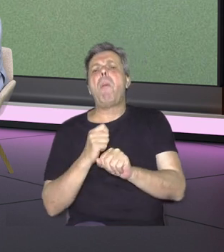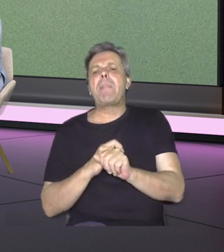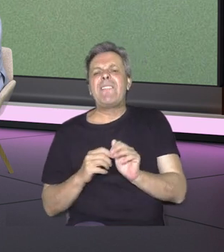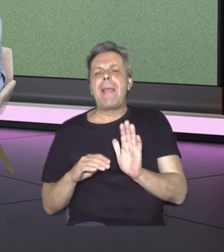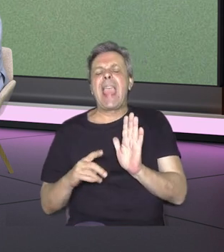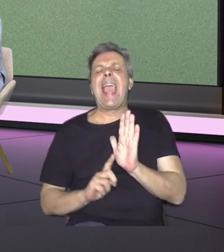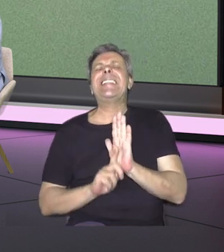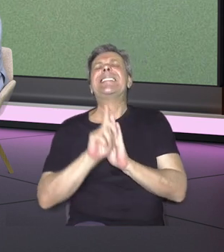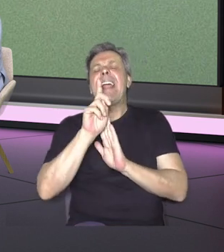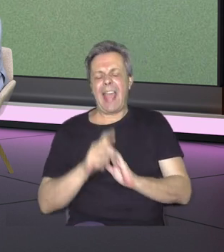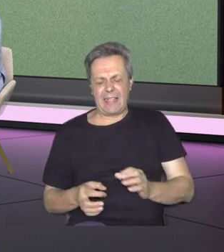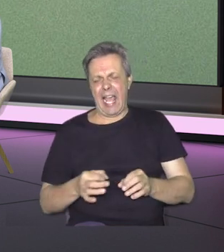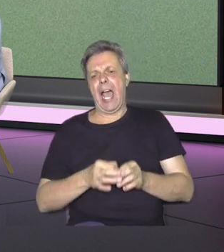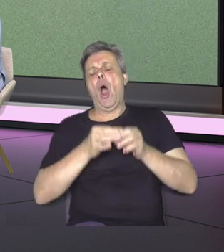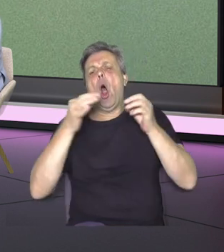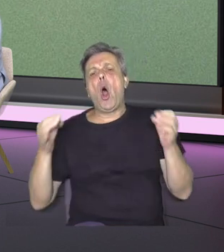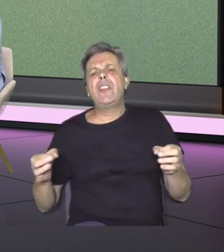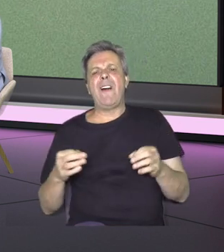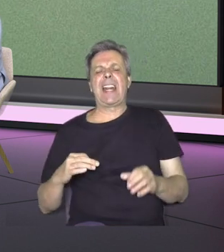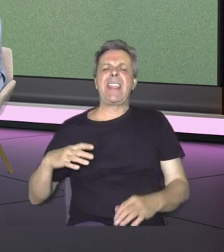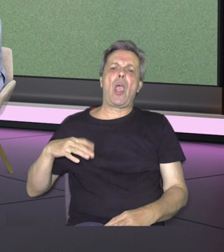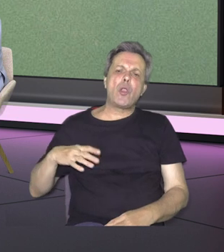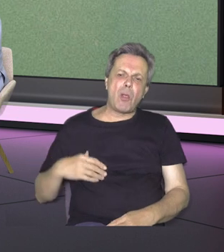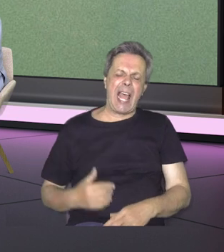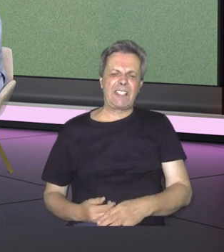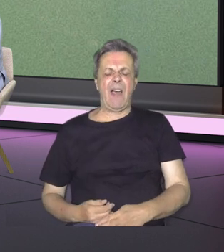popravljanje standarda, otvaranje